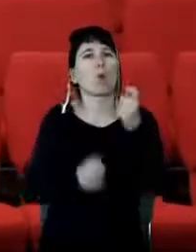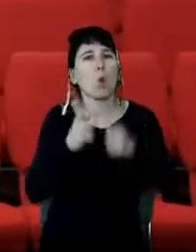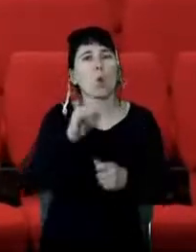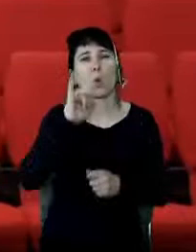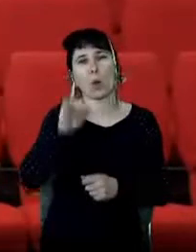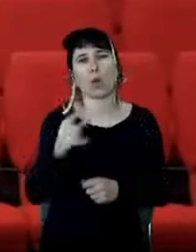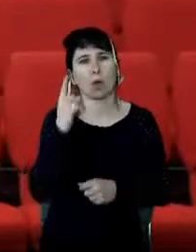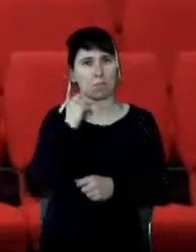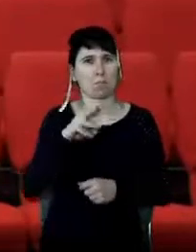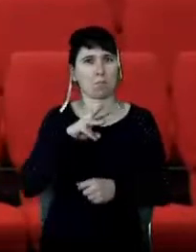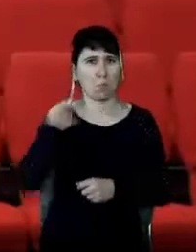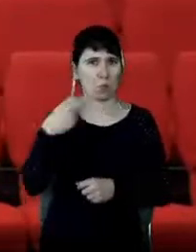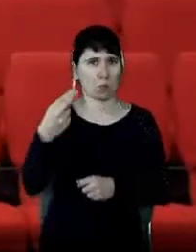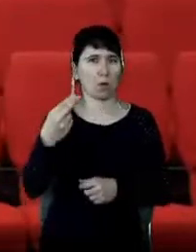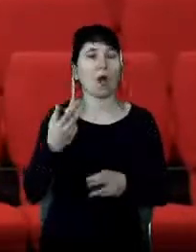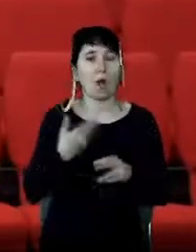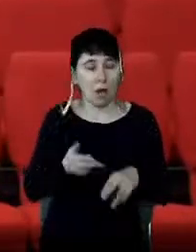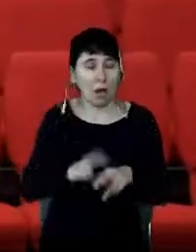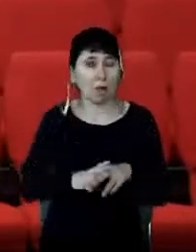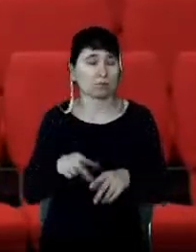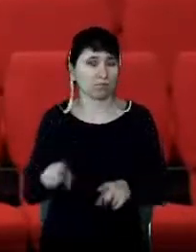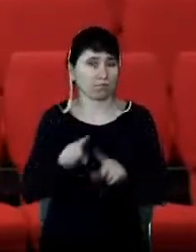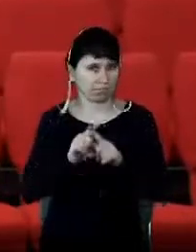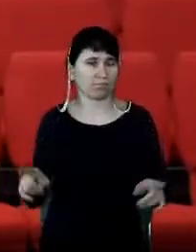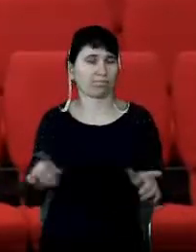про особливості Єрихону.